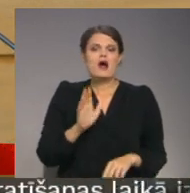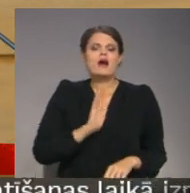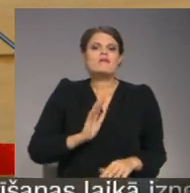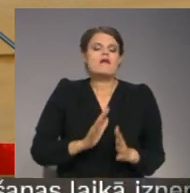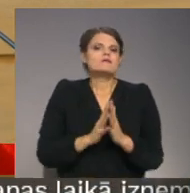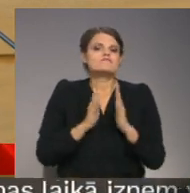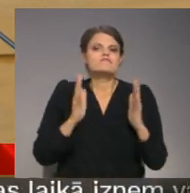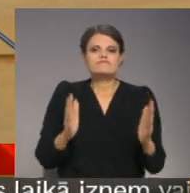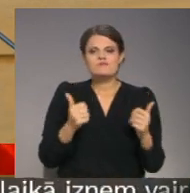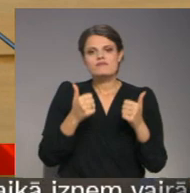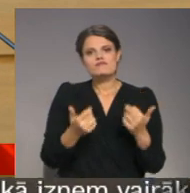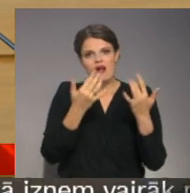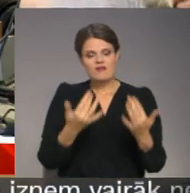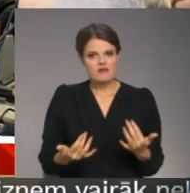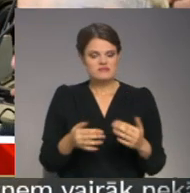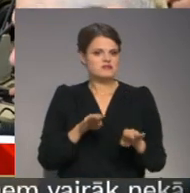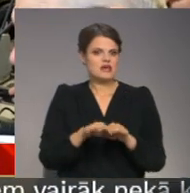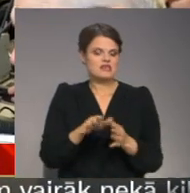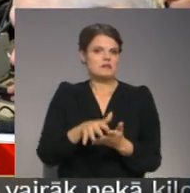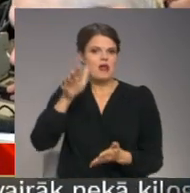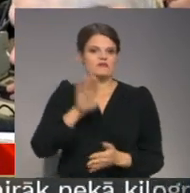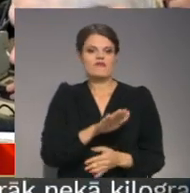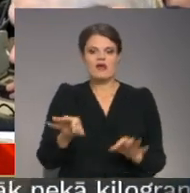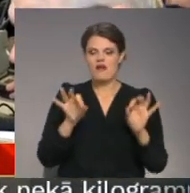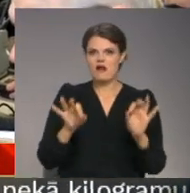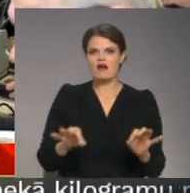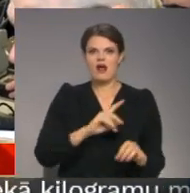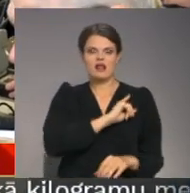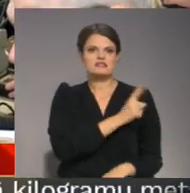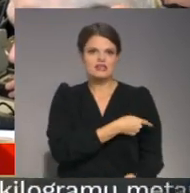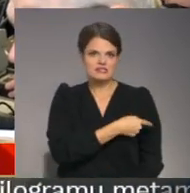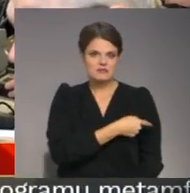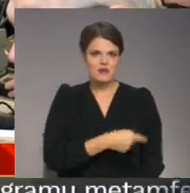nesalīdzināmi lielākas par reālajām iespējām.